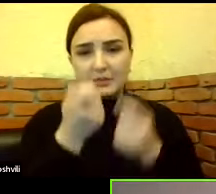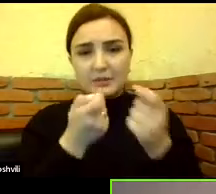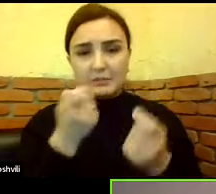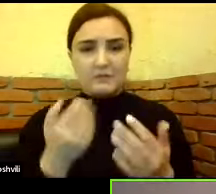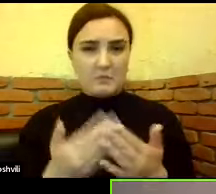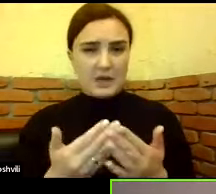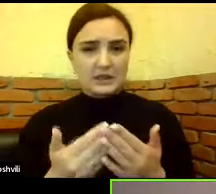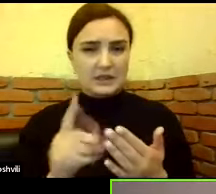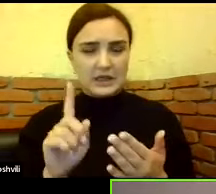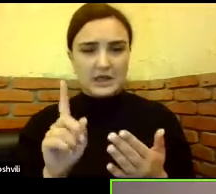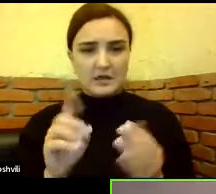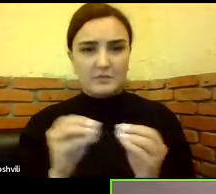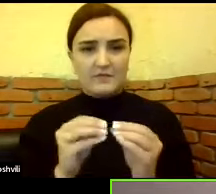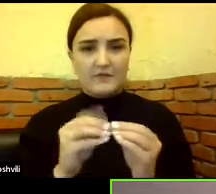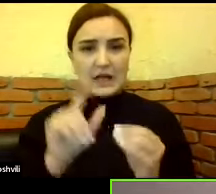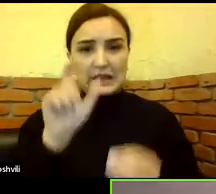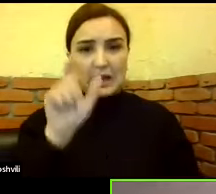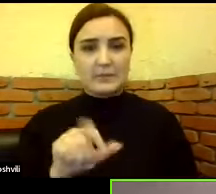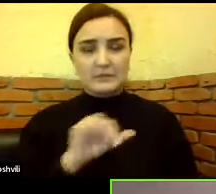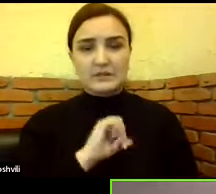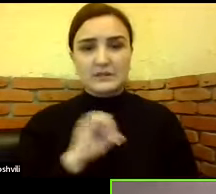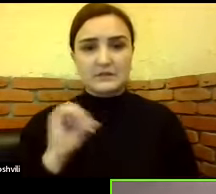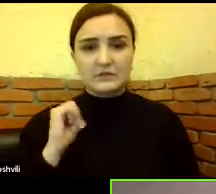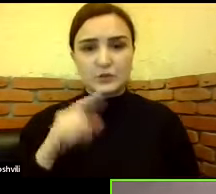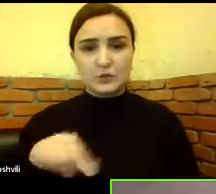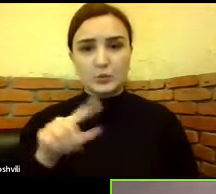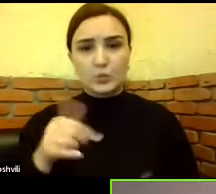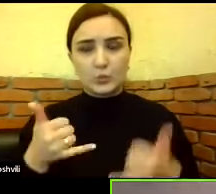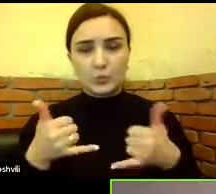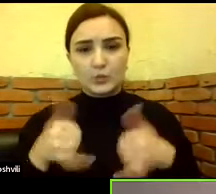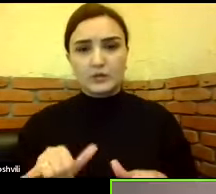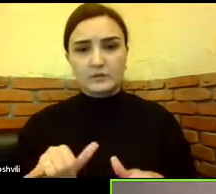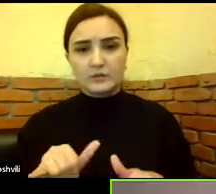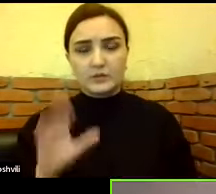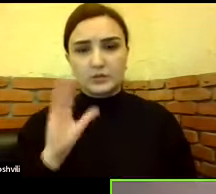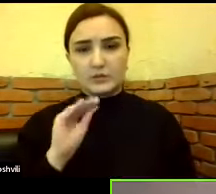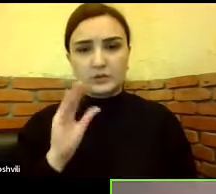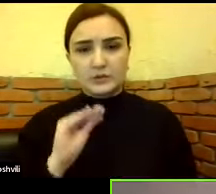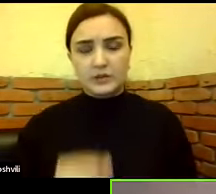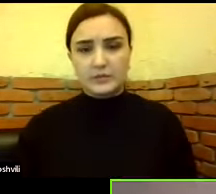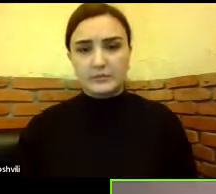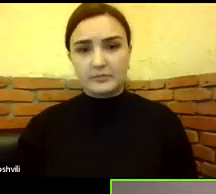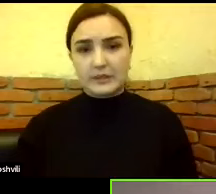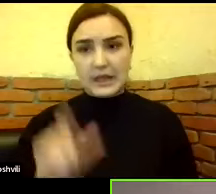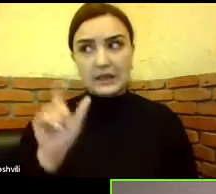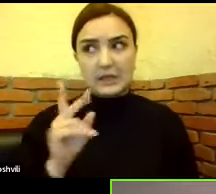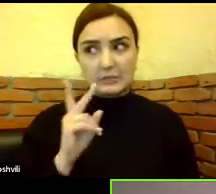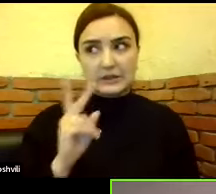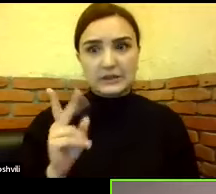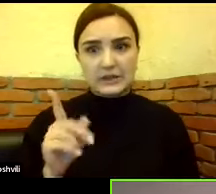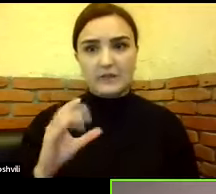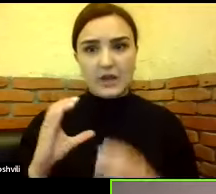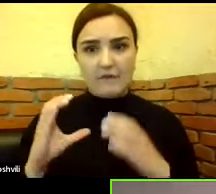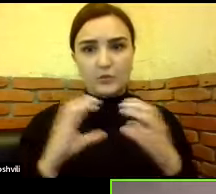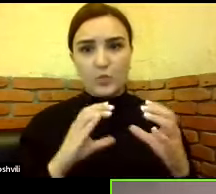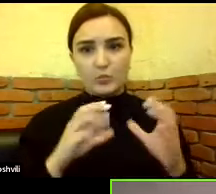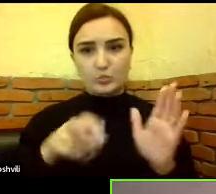მაგალითად თუნდაც ის, რომ ადამიანებს უკვირთ, როცა ადამიანს ხედავენ, რომელიც ავტობუსშია